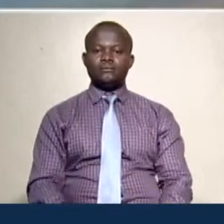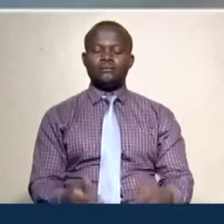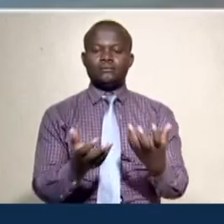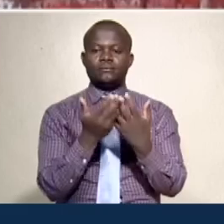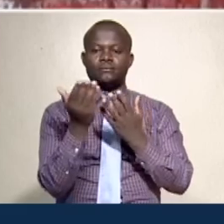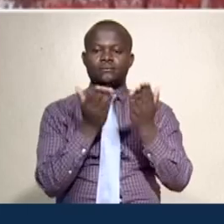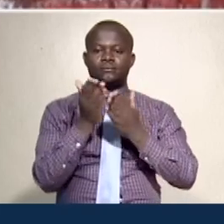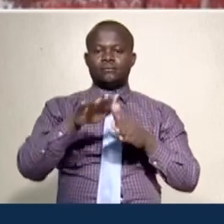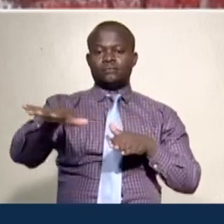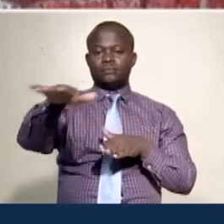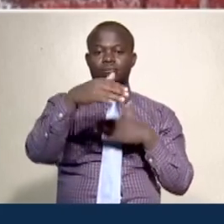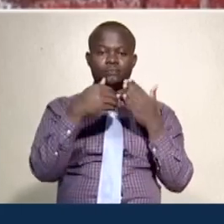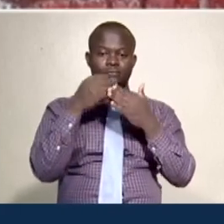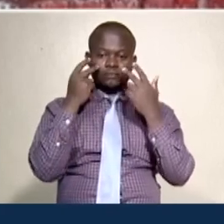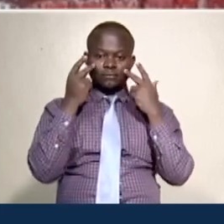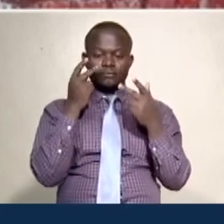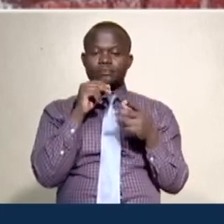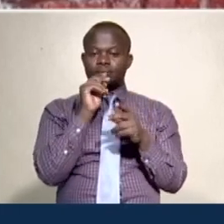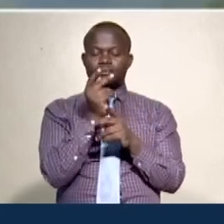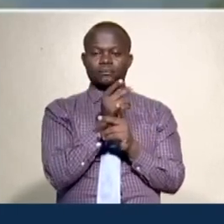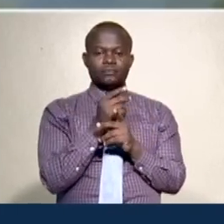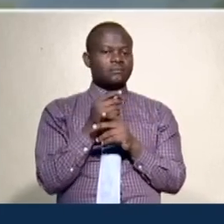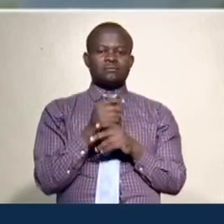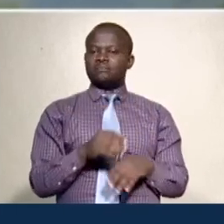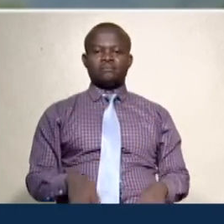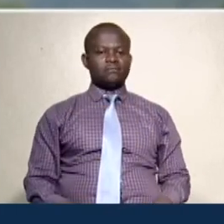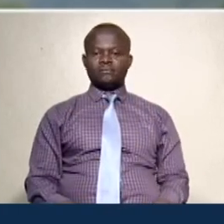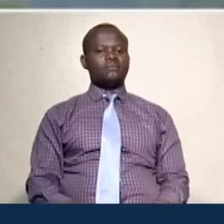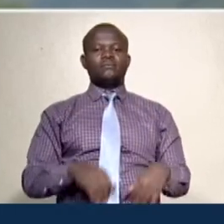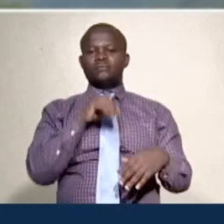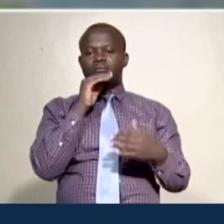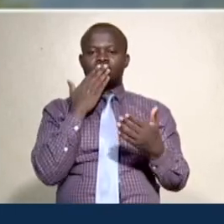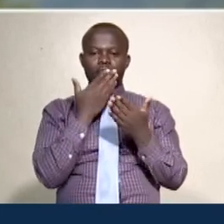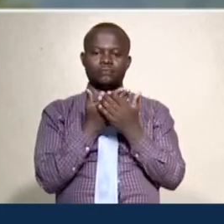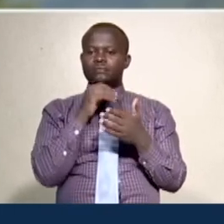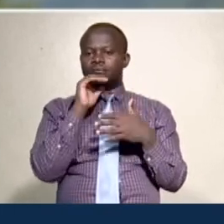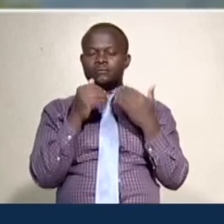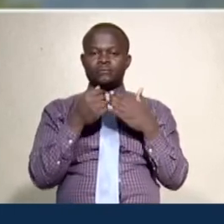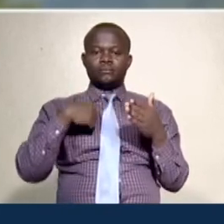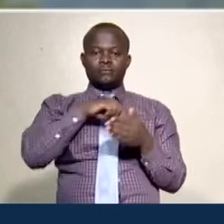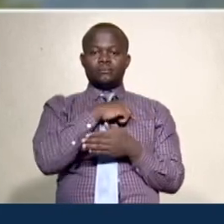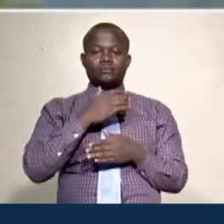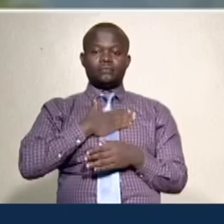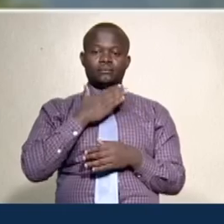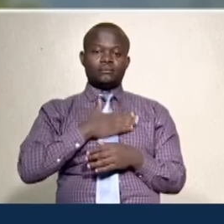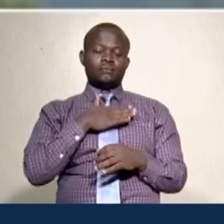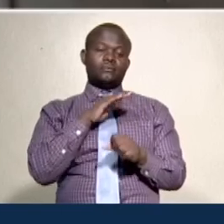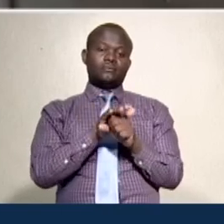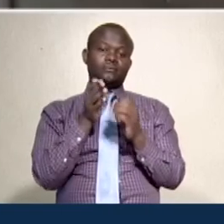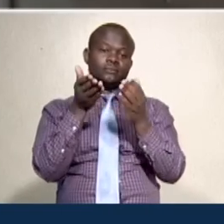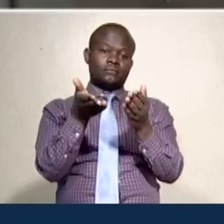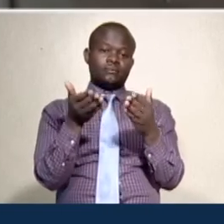bitaro nabonaga nta kintu bitayeho cyane. Ntabwo ari nziza, ntabwo twabishimye neza bari